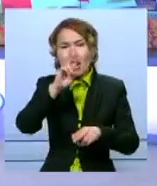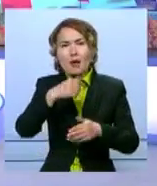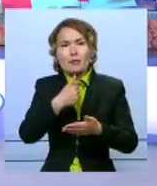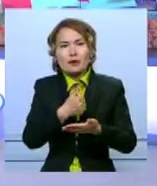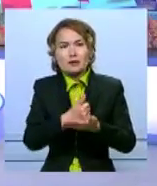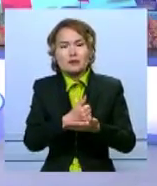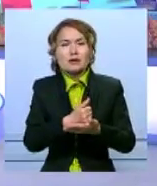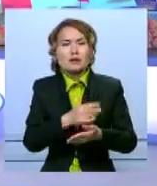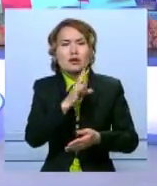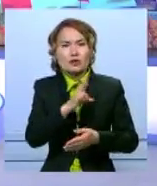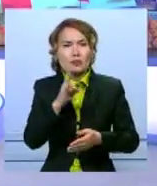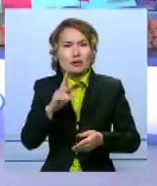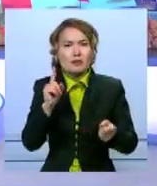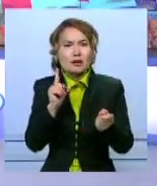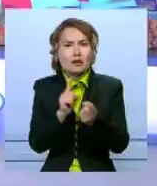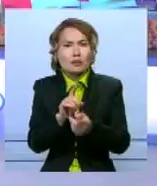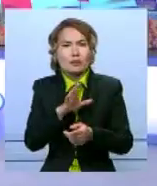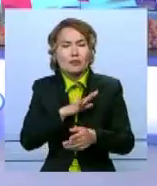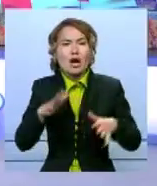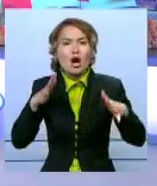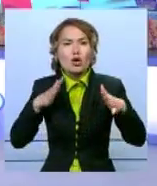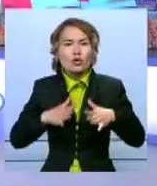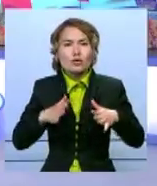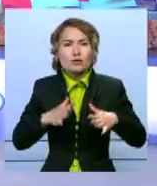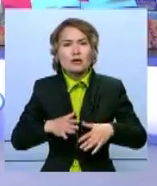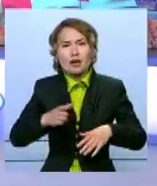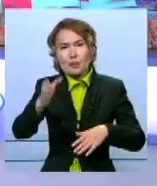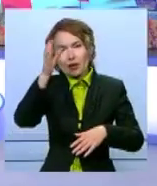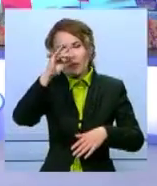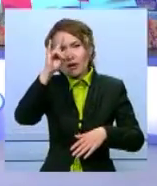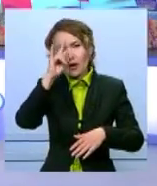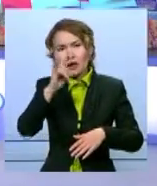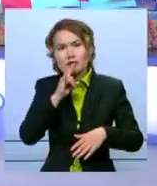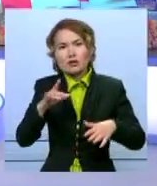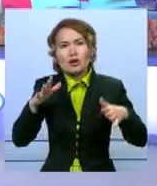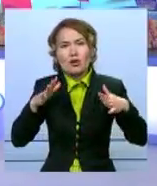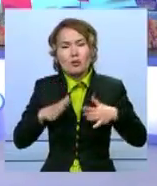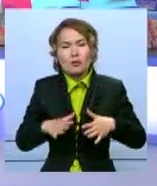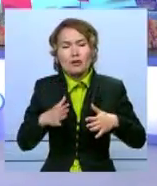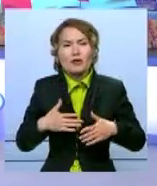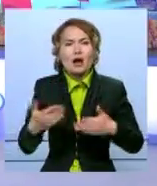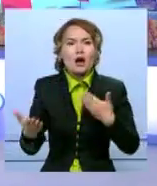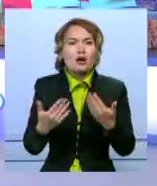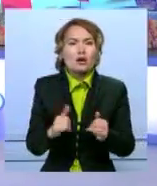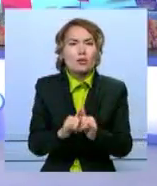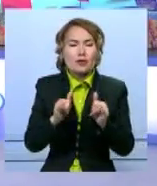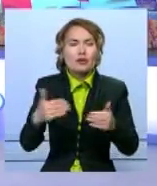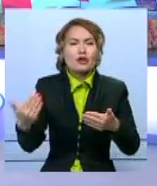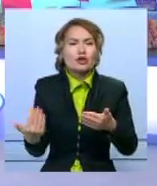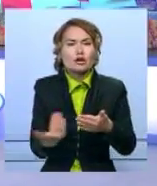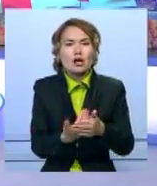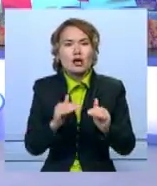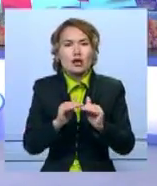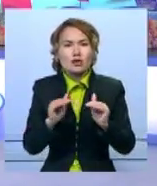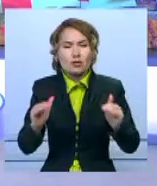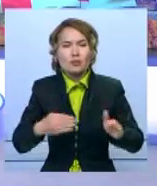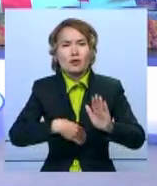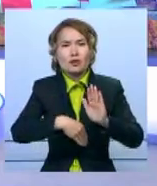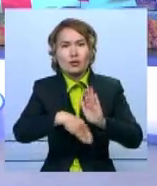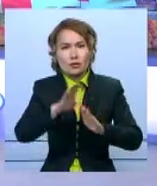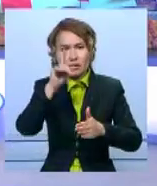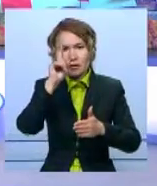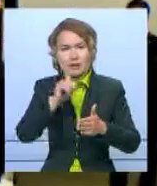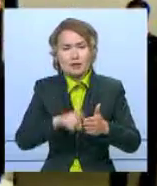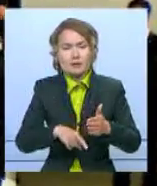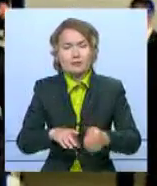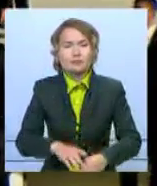сапарының сәтті өткенін айтты. Грузиялық сарапшылар Қазақстан мен Грузияның қарым-қатынасы енді жаңа деңгейге көтеріледі деген пікірде.